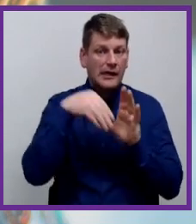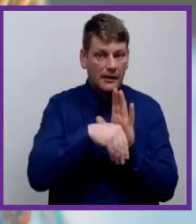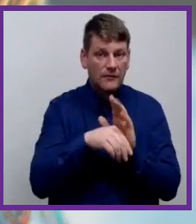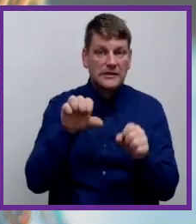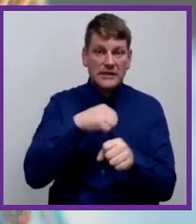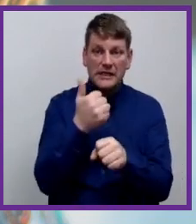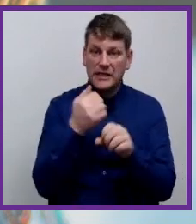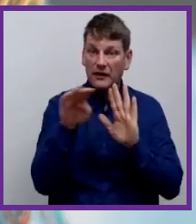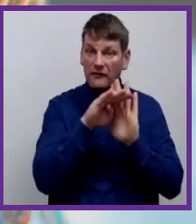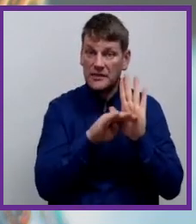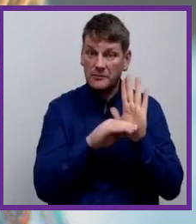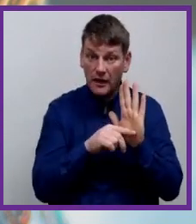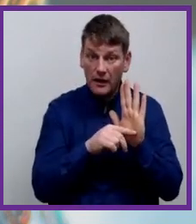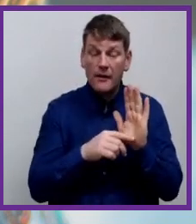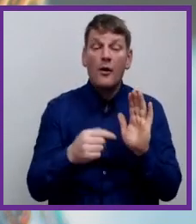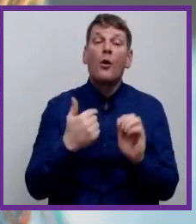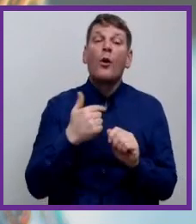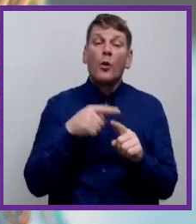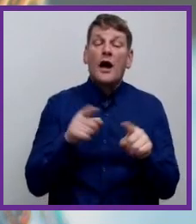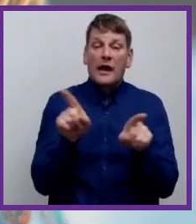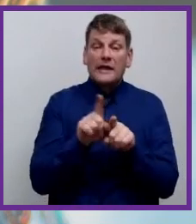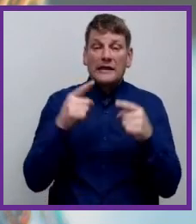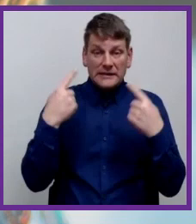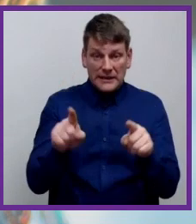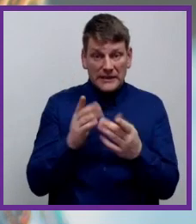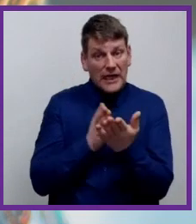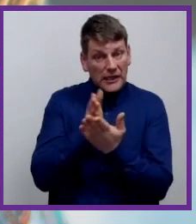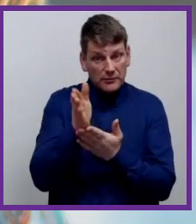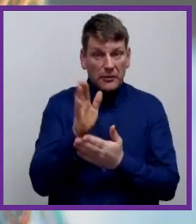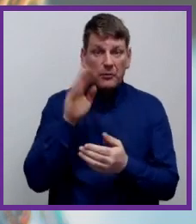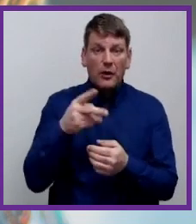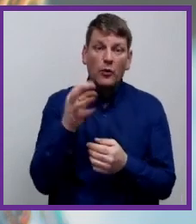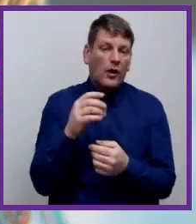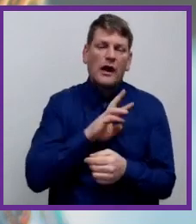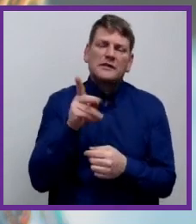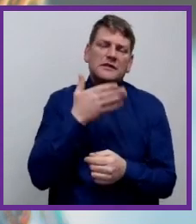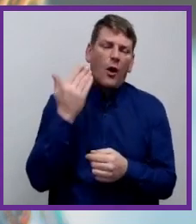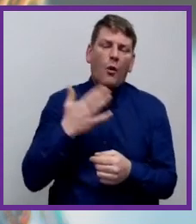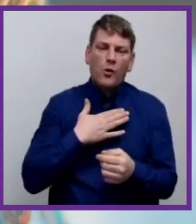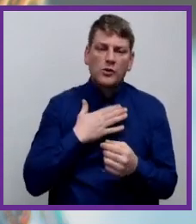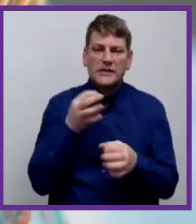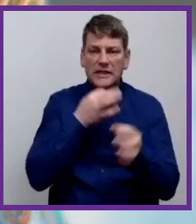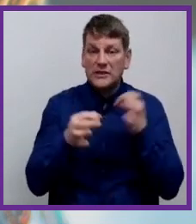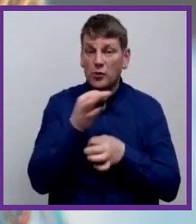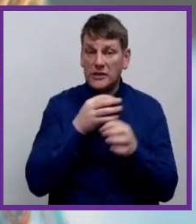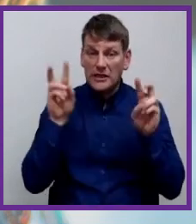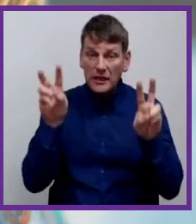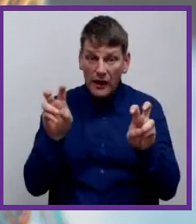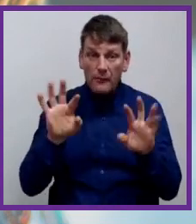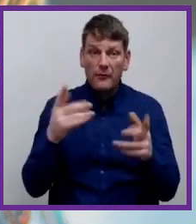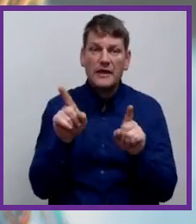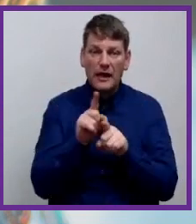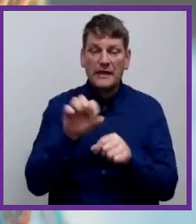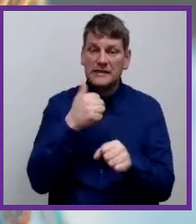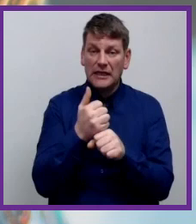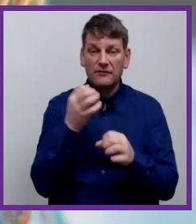Satversmē. Un es teiktu, arī cits aspekts, par ko mēs šodien, kas nav mūsu diskusijas tēmā, bet arī Satversmes